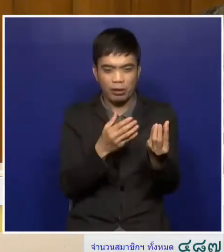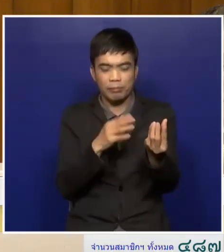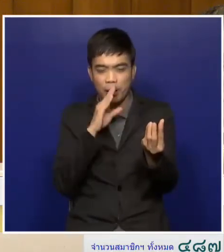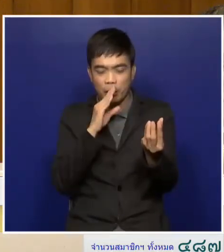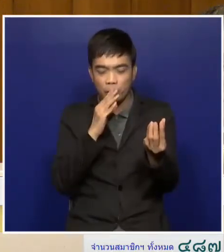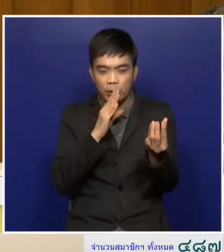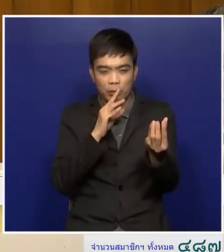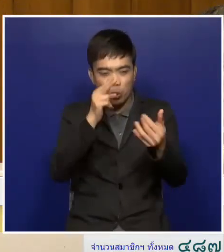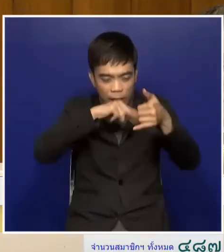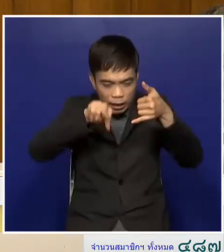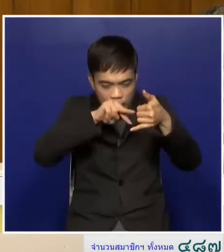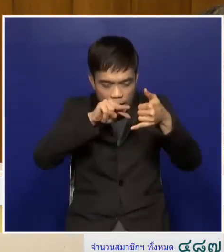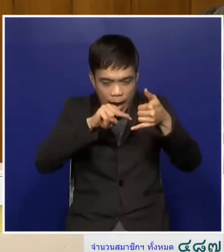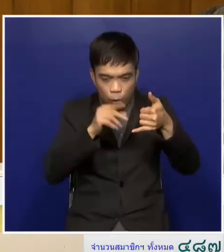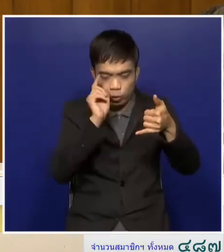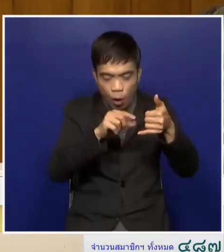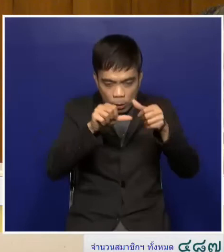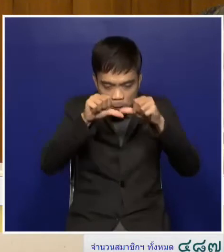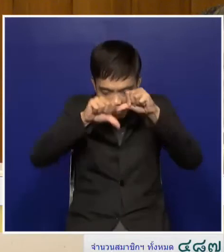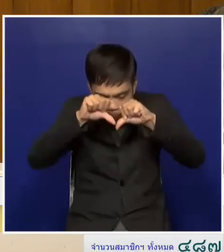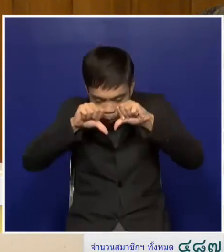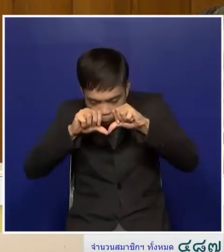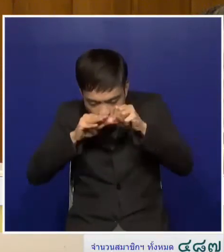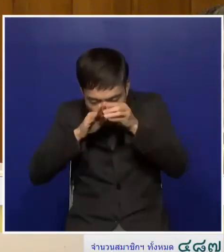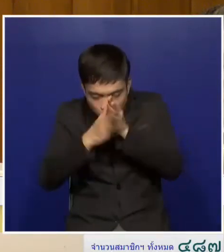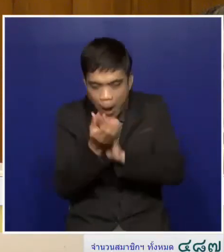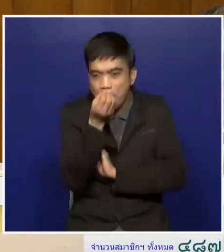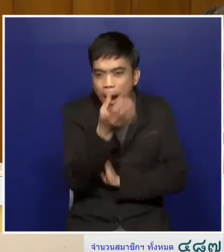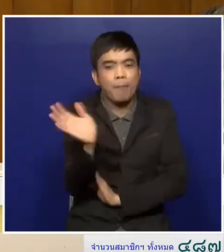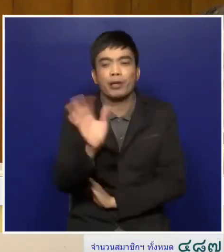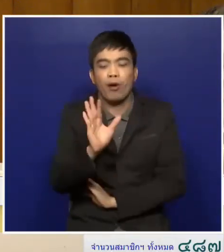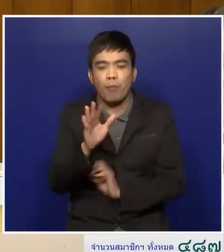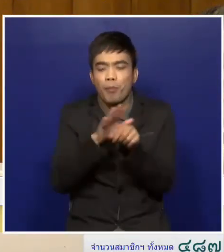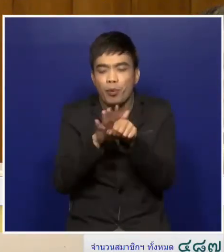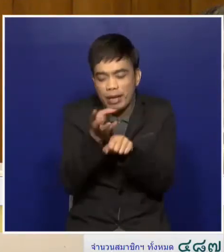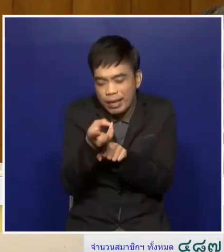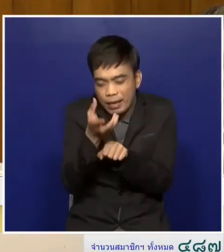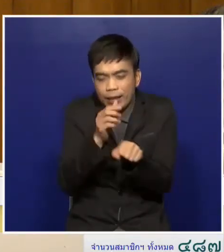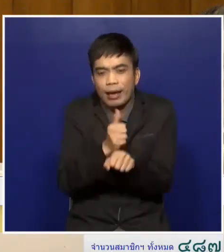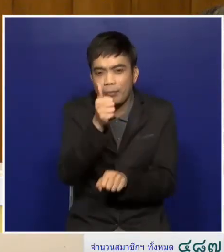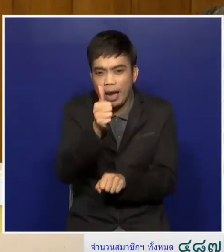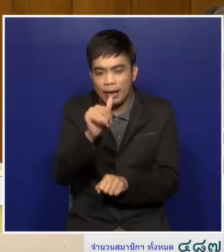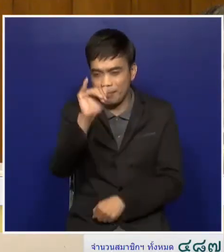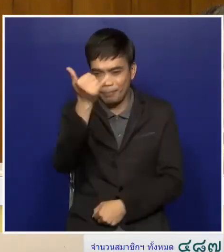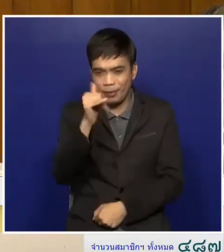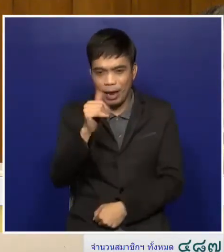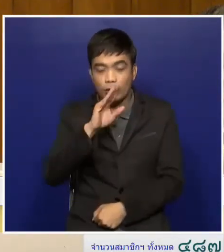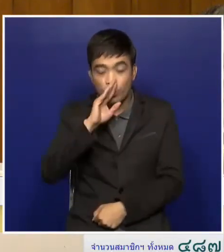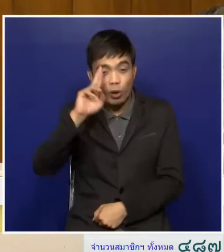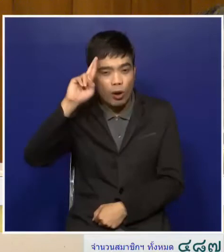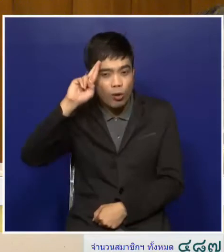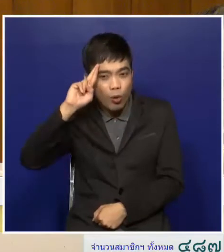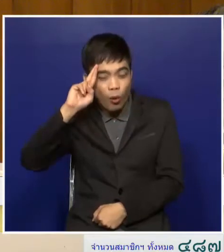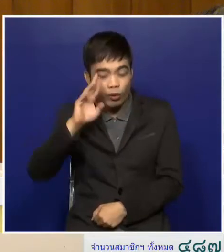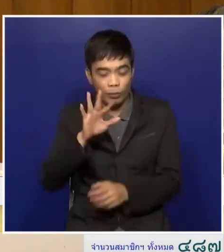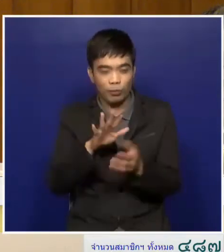้วก็รักษาได้บางโรคมัเหมอนกับคอคำว่ามันเหมอนไปกระตุ้นให้เกิด